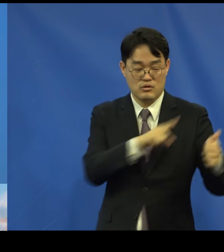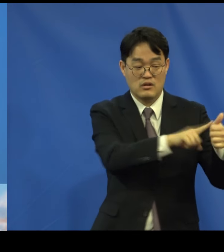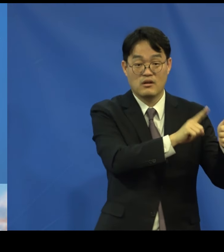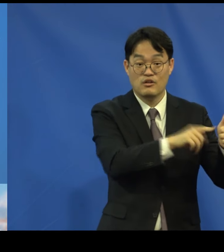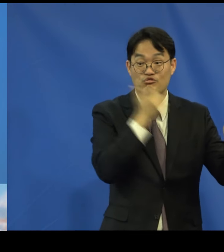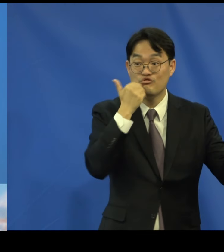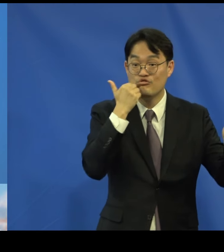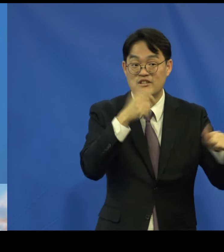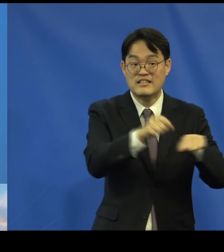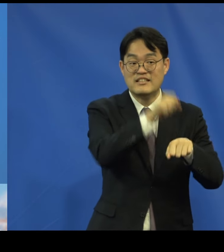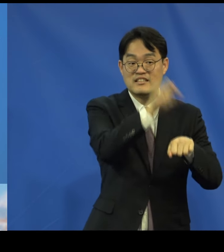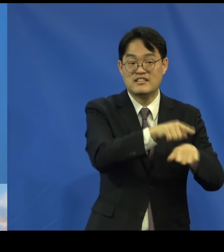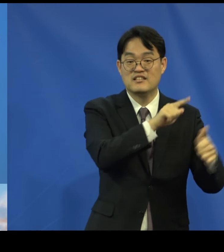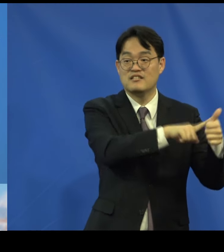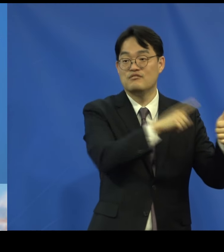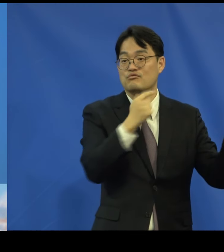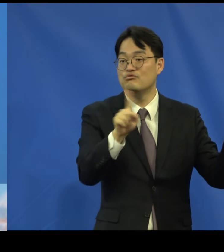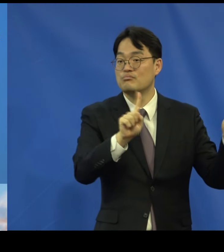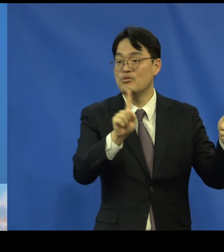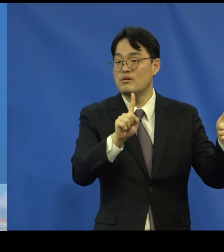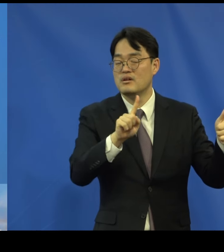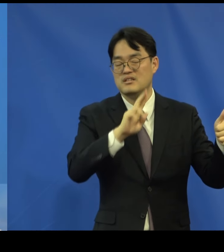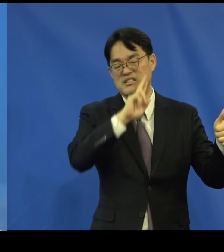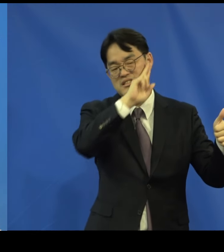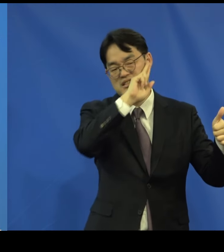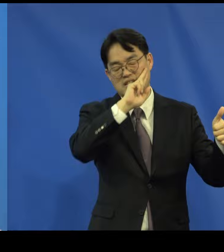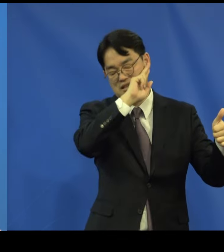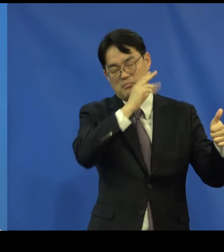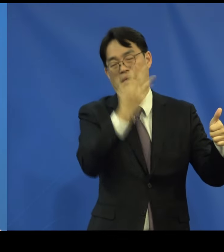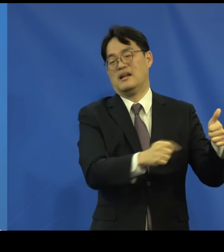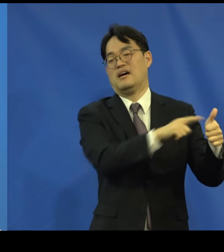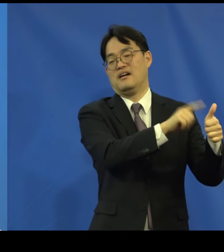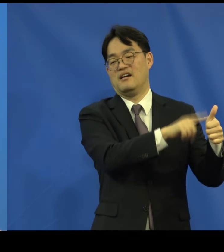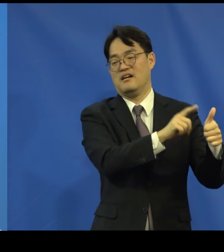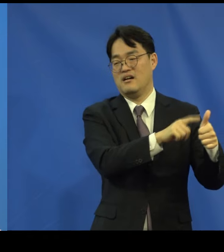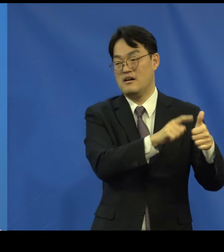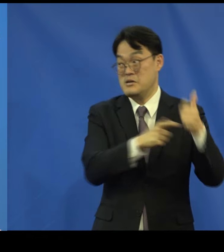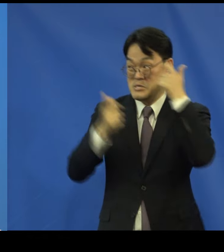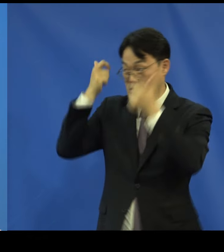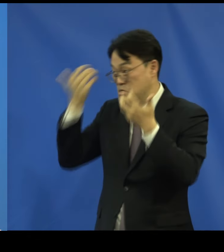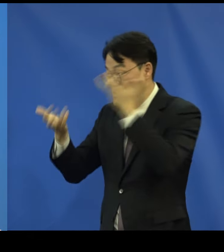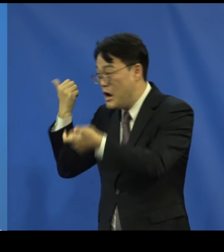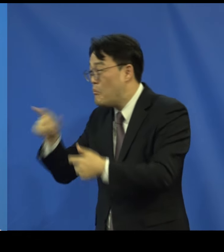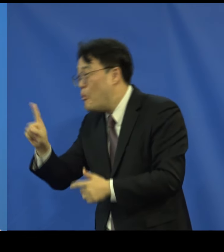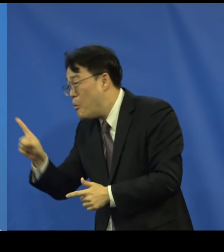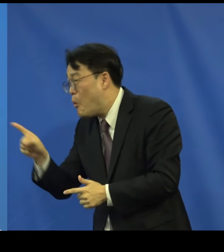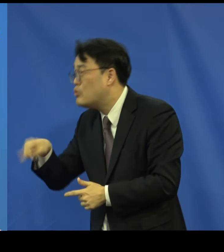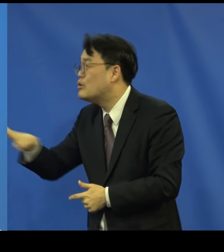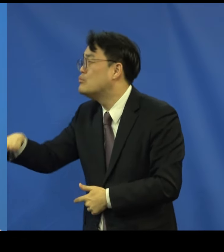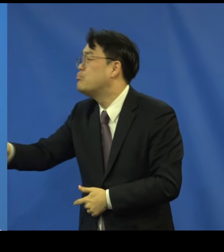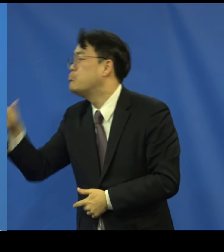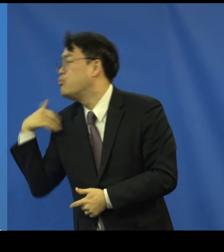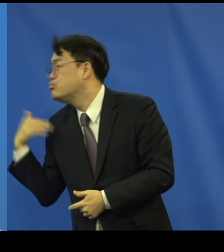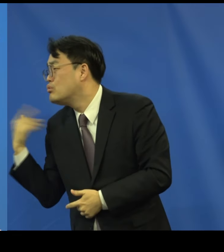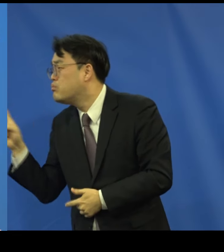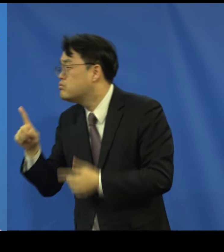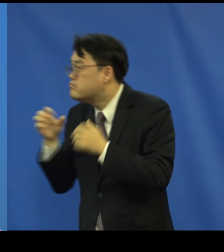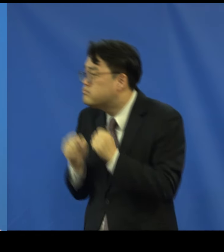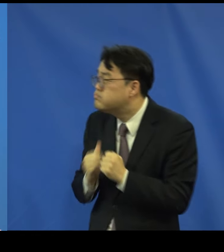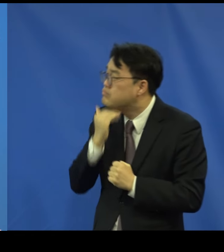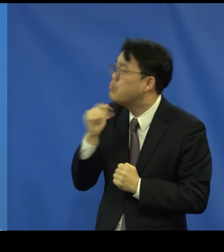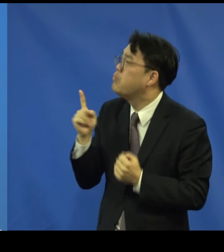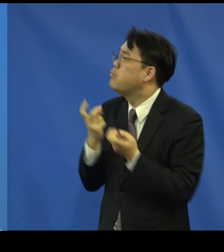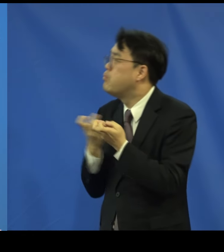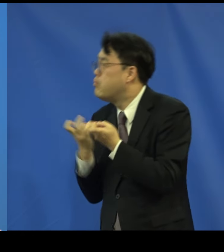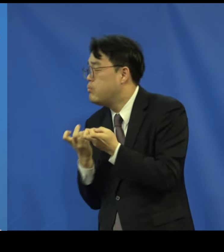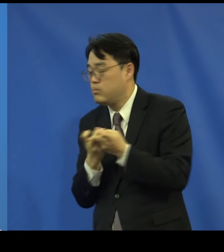제자고, 그러니까 질문도 많아요. 그는 지금 무지의 상태, 지금 무슨 일이 일어나는지 모릅니다. 참 그렇죠,